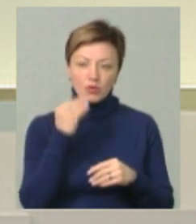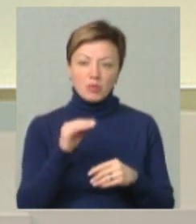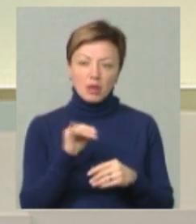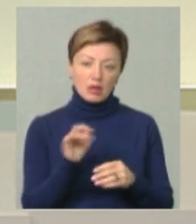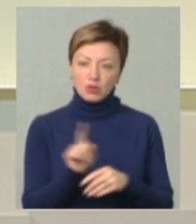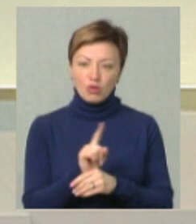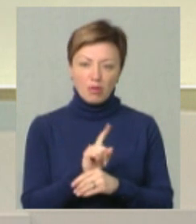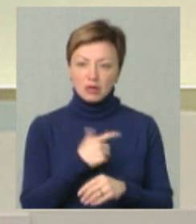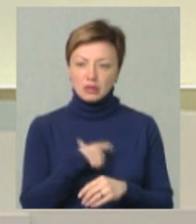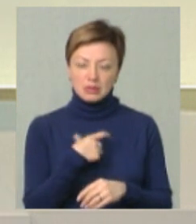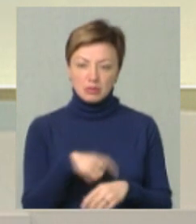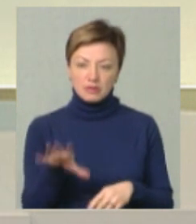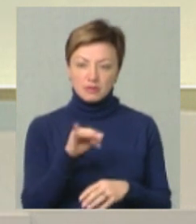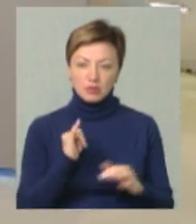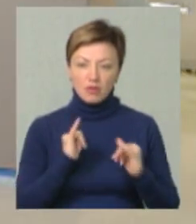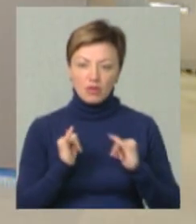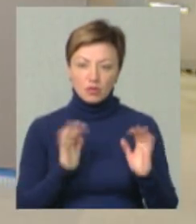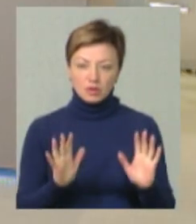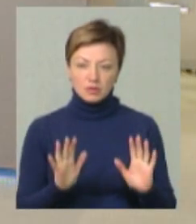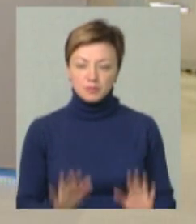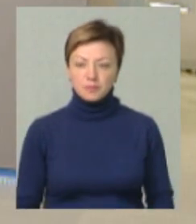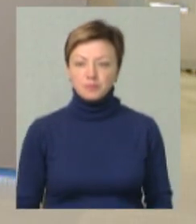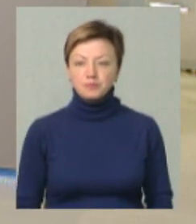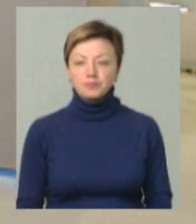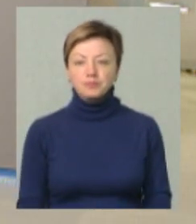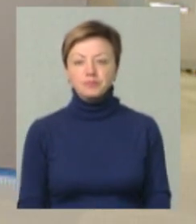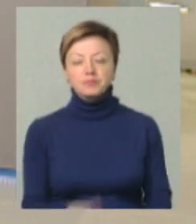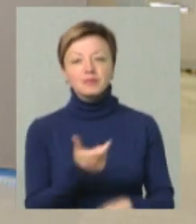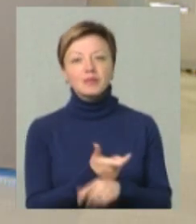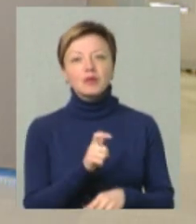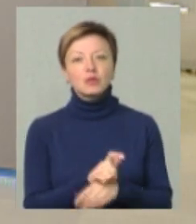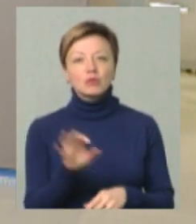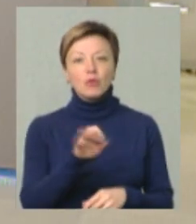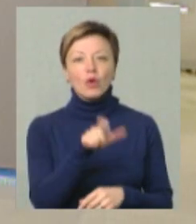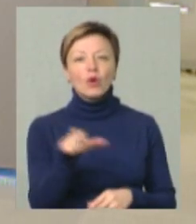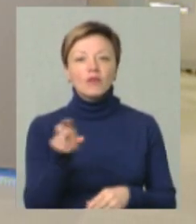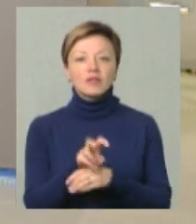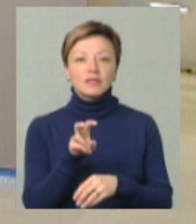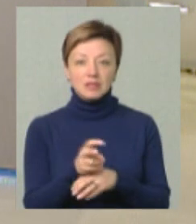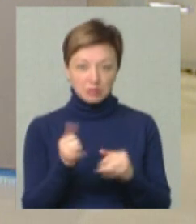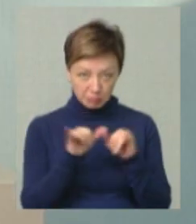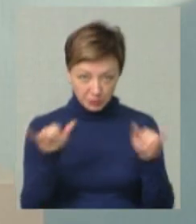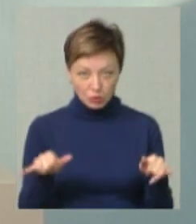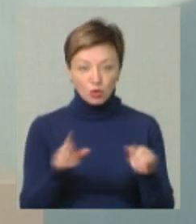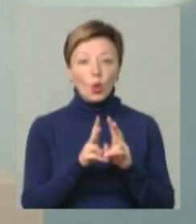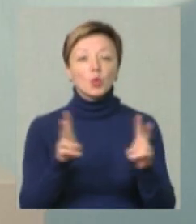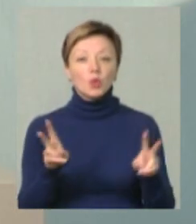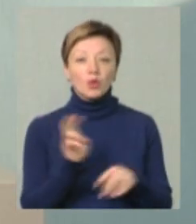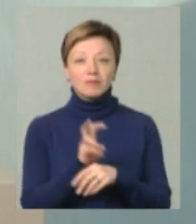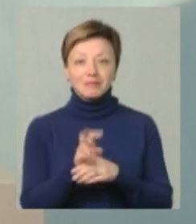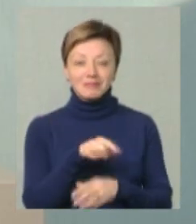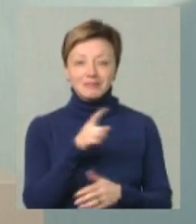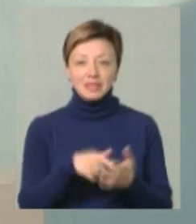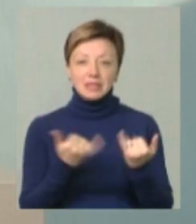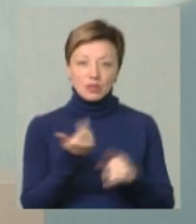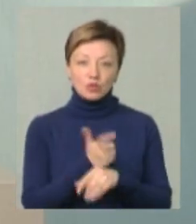вони нормально себе, адекватно всі поводять, тварини. А тепер більше про самих відвідувачів, власне. Наскільки їх збільшилося, хто це? Ну,